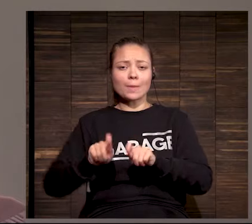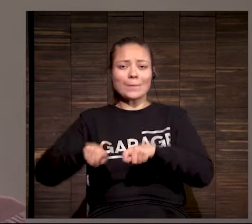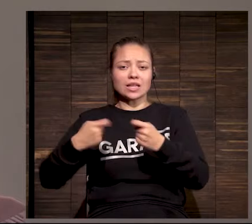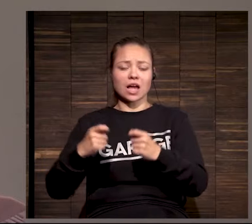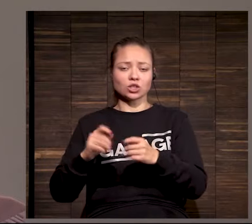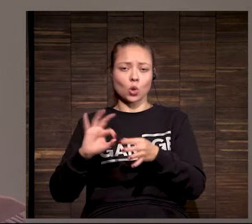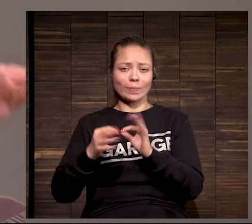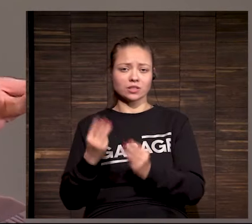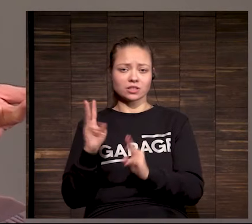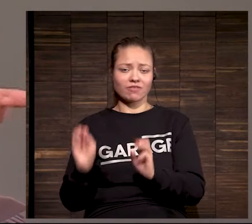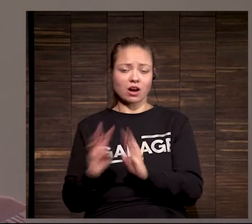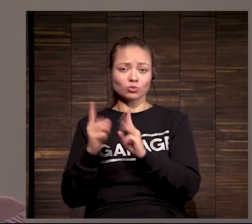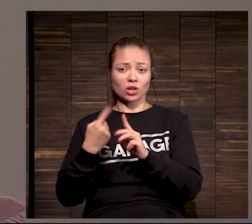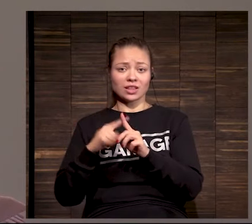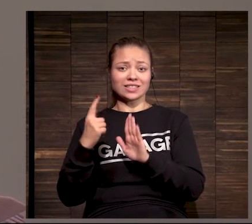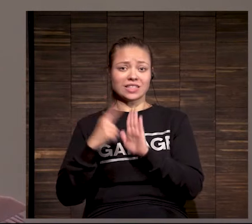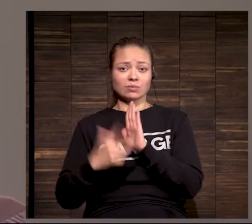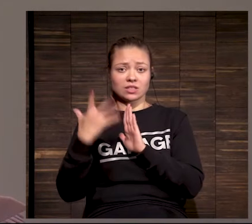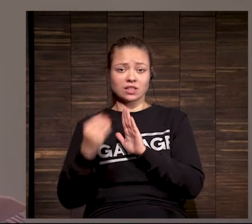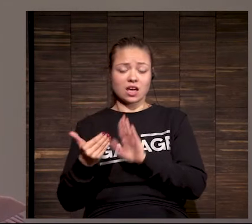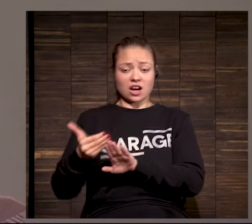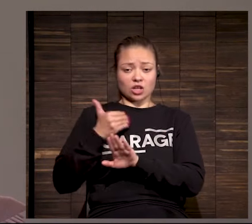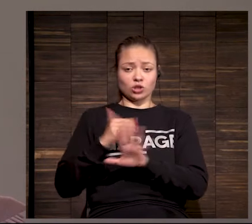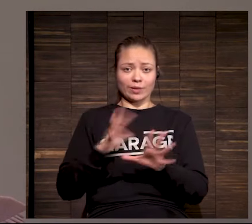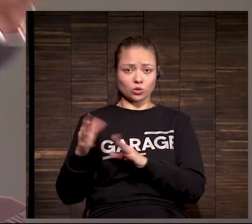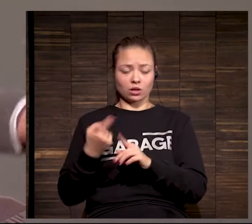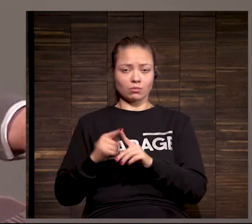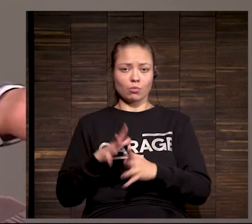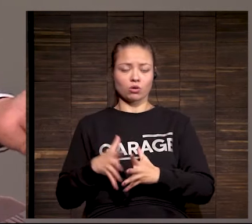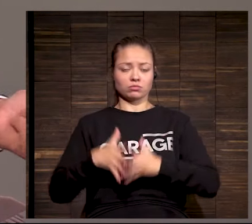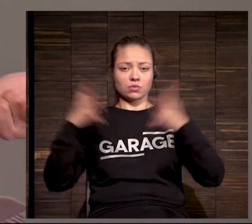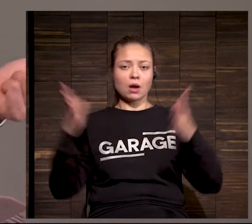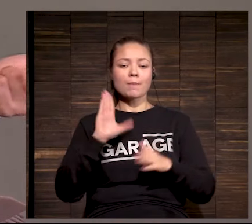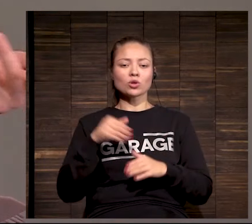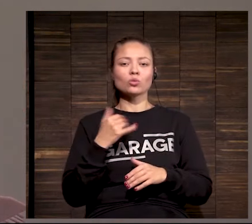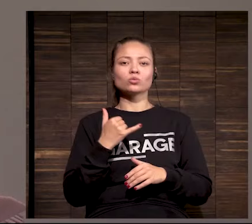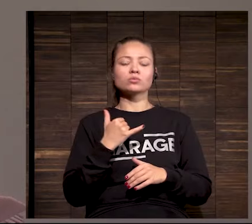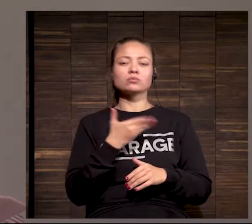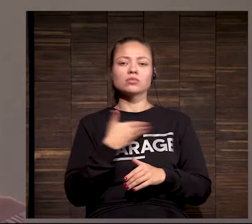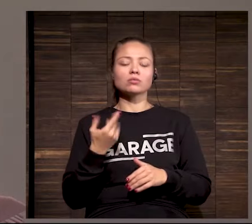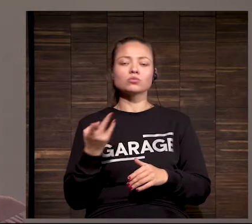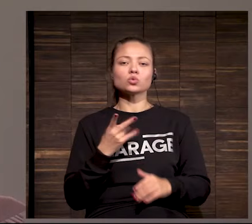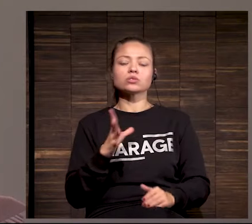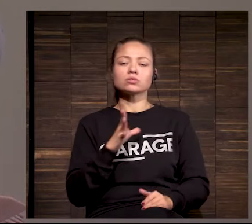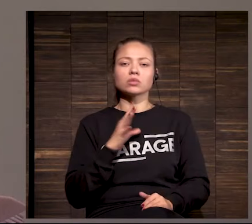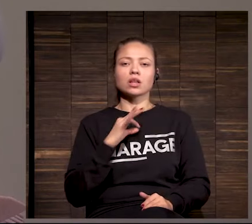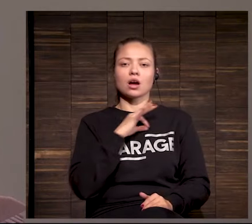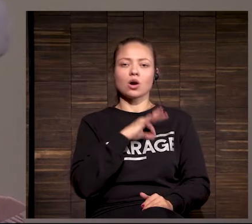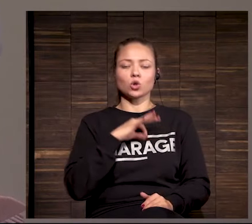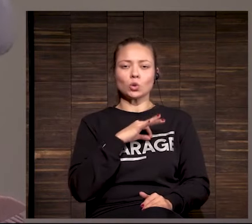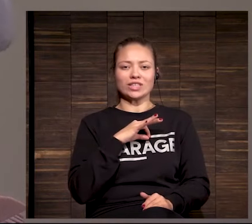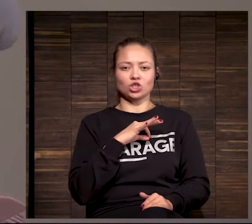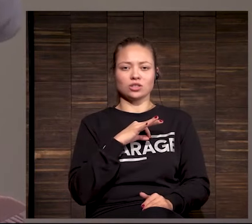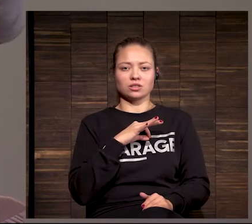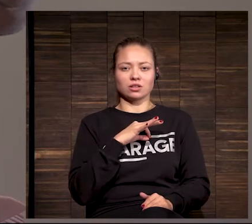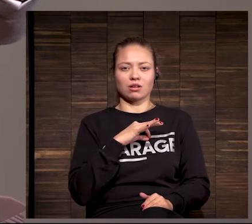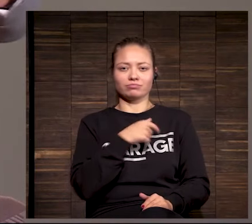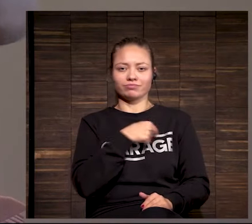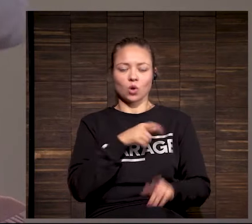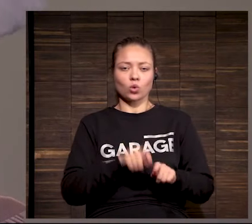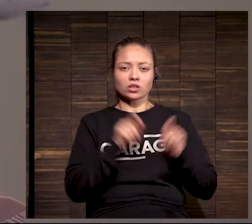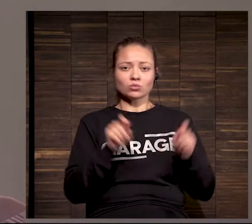потом нам нужно было открывать свою георги юрлицо пока у нас не от юрлица мы не можем ей платежи принимать не платить